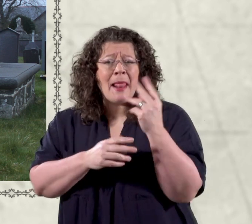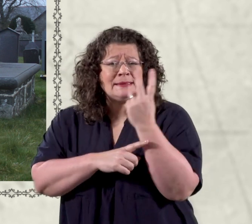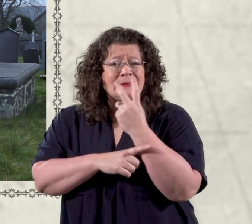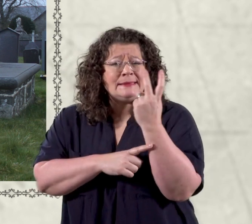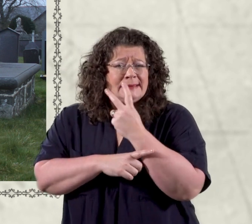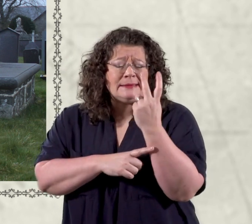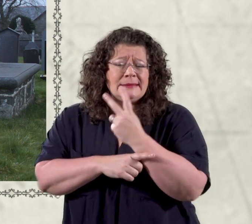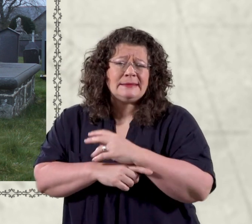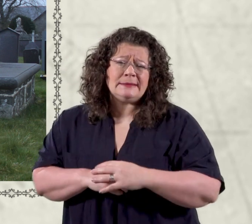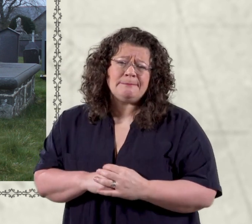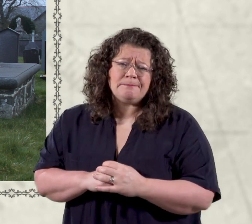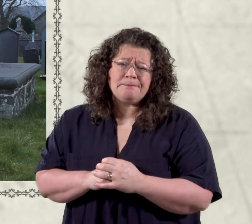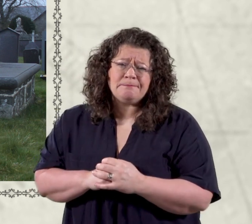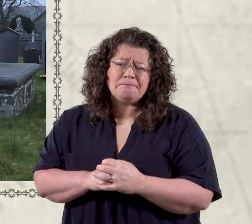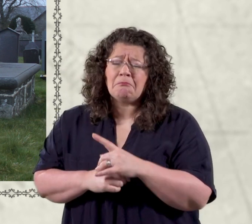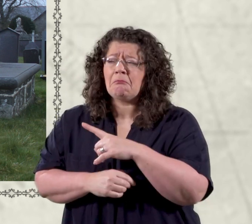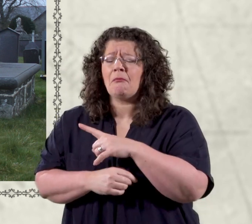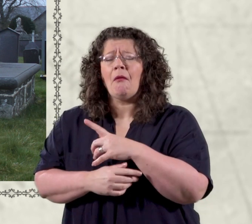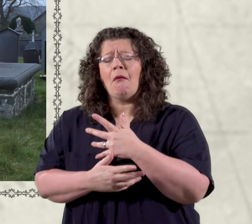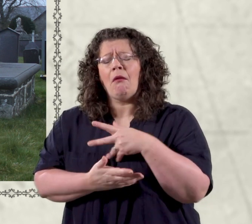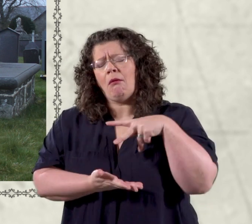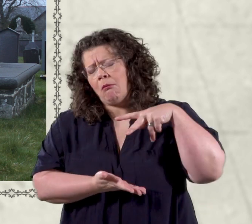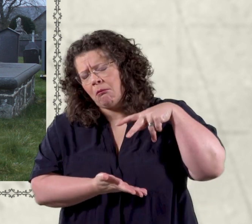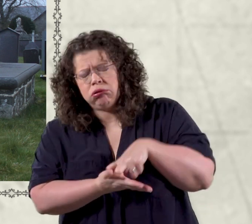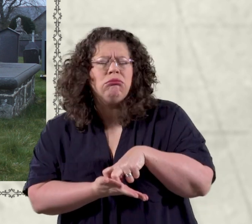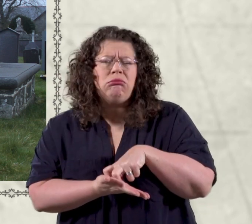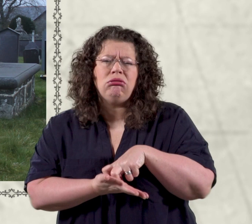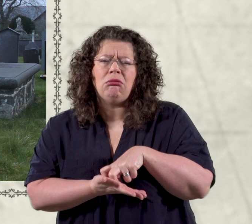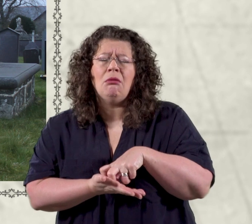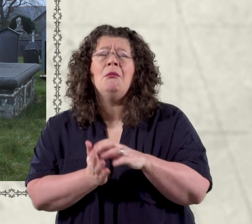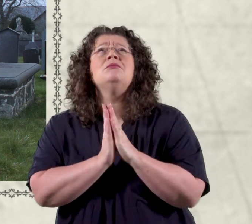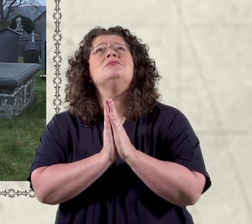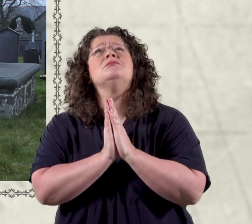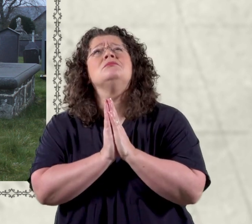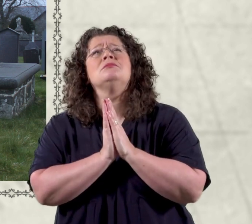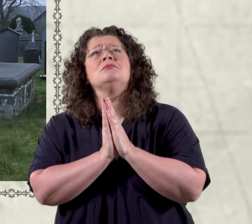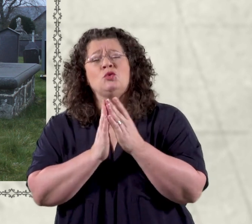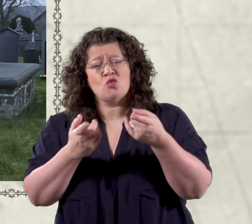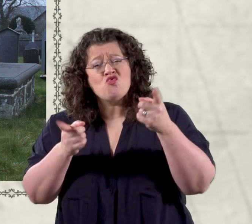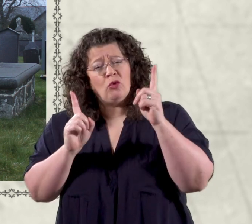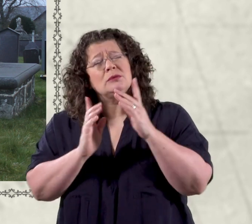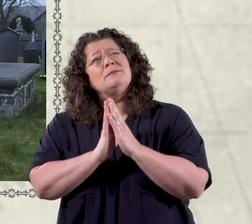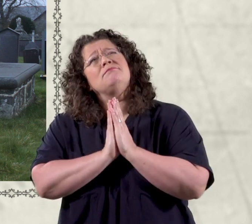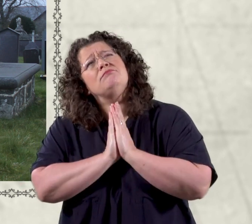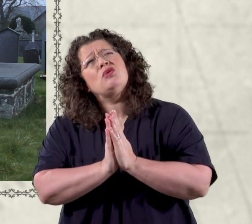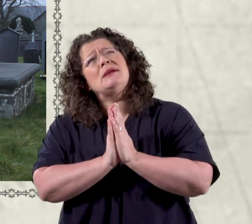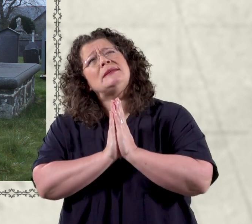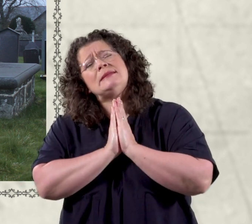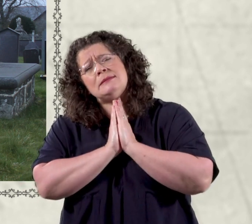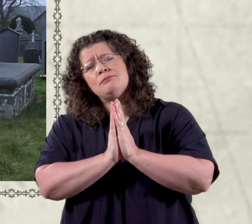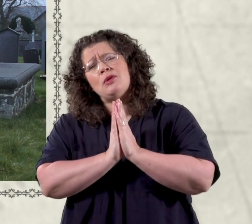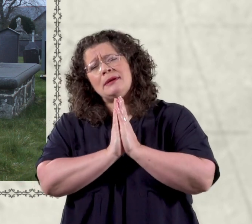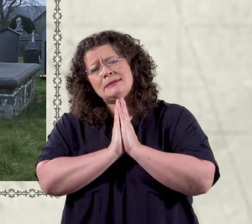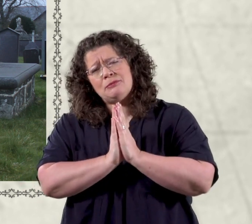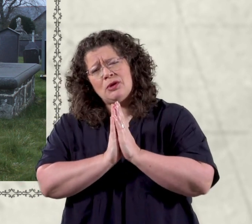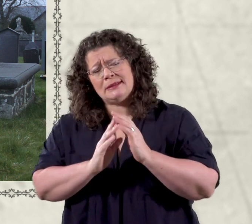ddall. Wel, mi ath yr hen fynach i lawr ar ei luniau, a dechrau gweddio ar ei